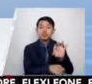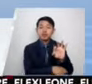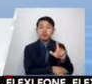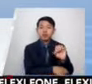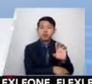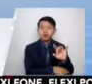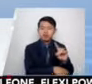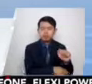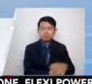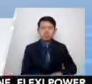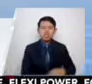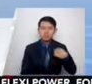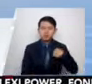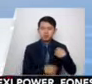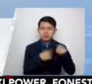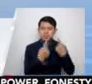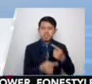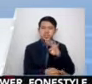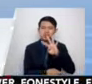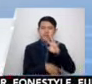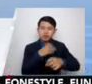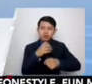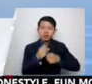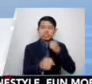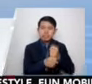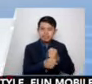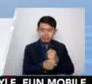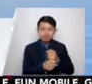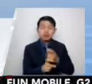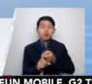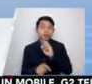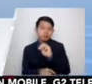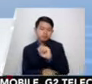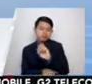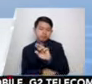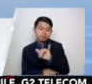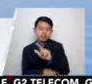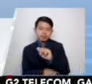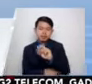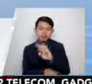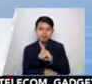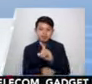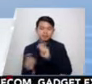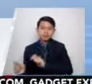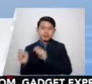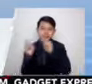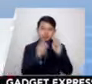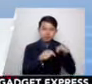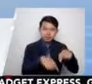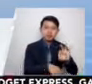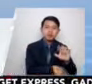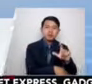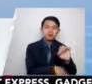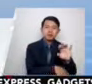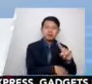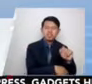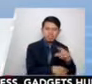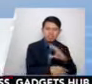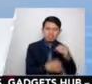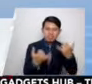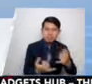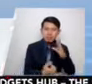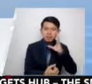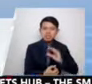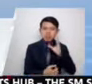4 years na kami dito. We just moved from Maryland. Okay. So ito yung pinakamalakas na bagyo na naranasan ko. Ma'am